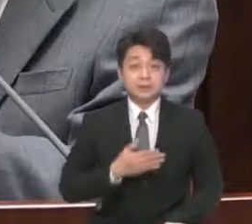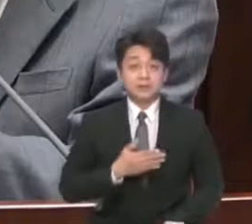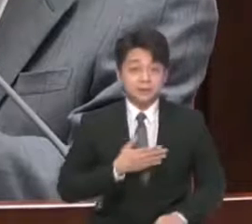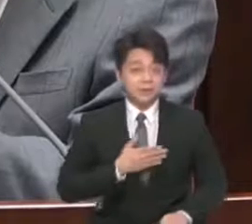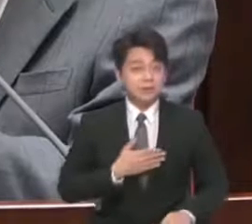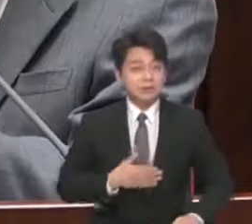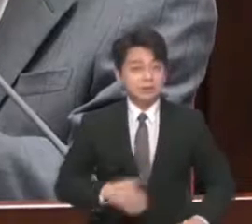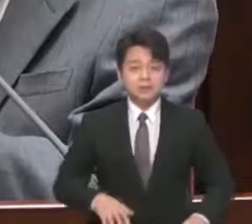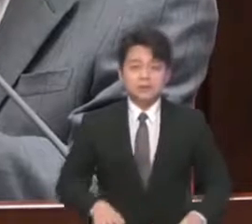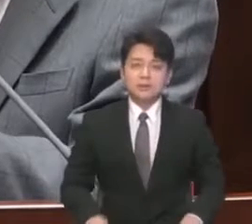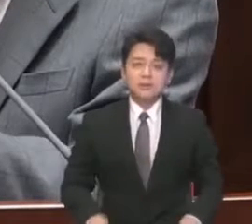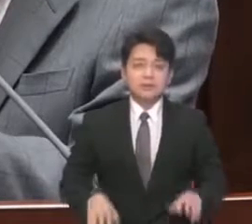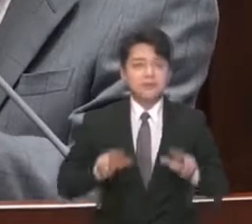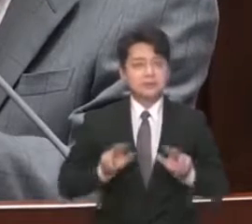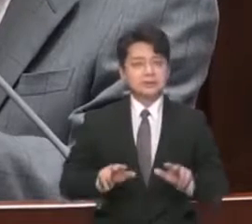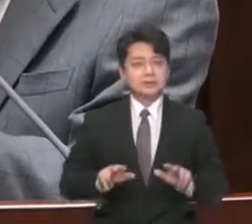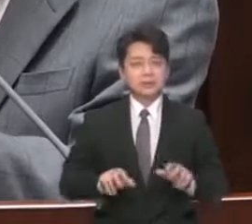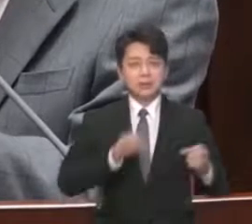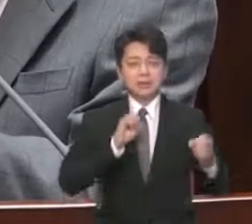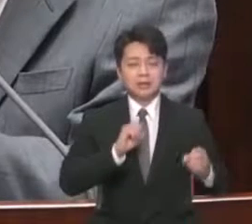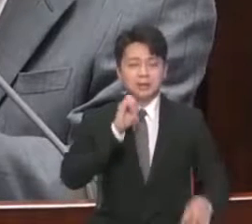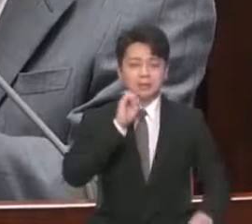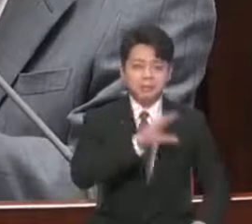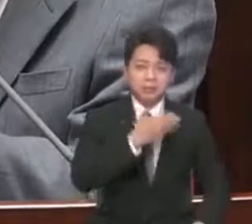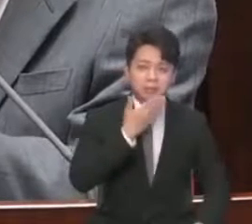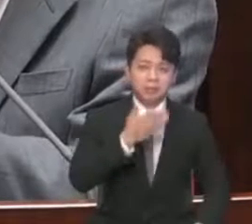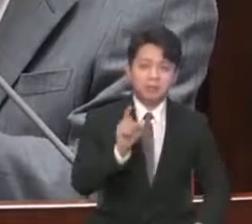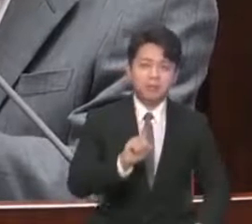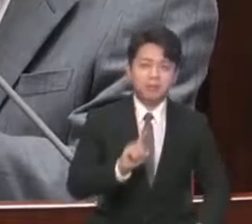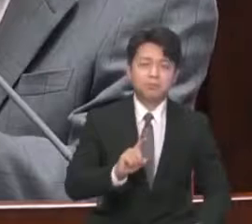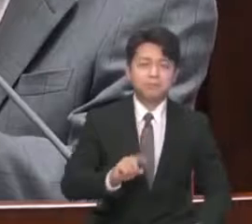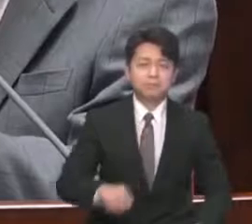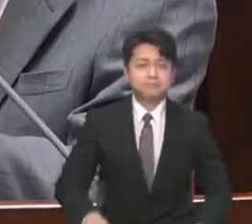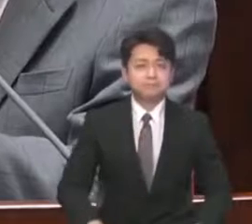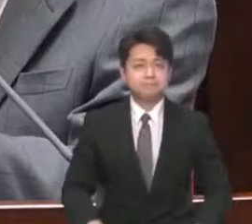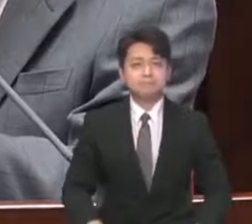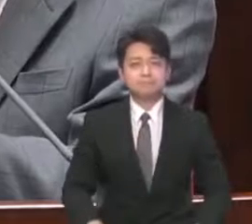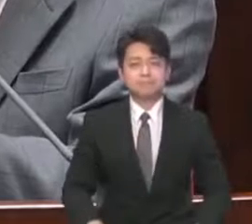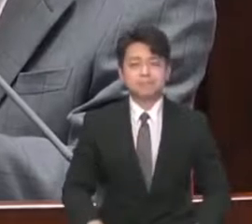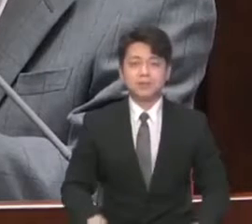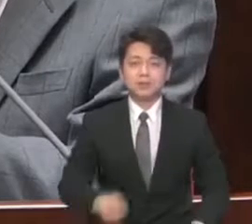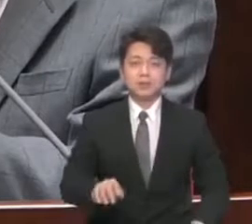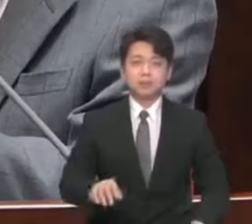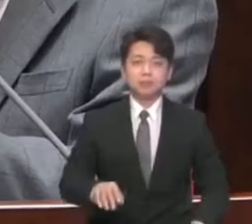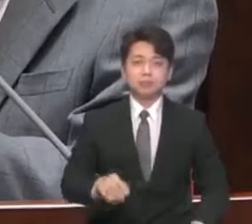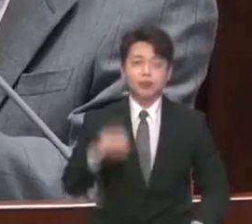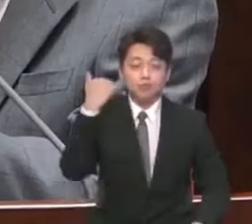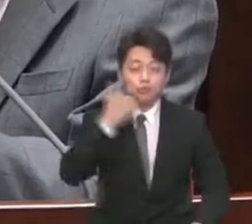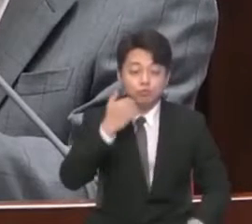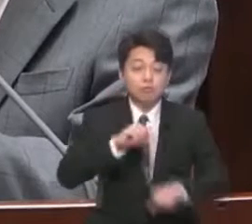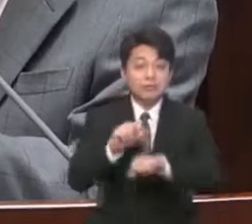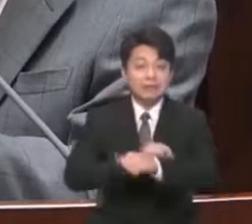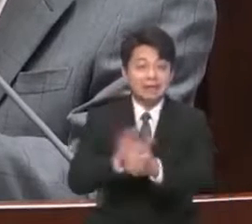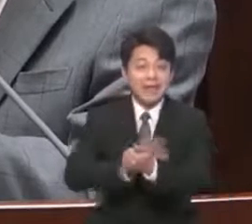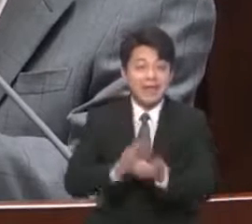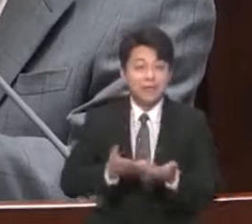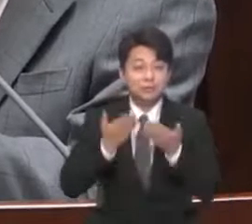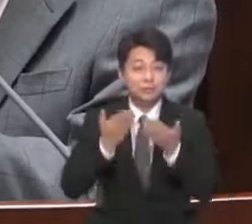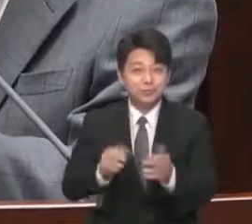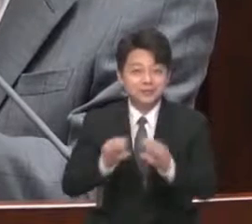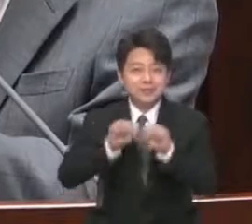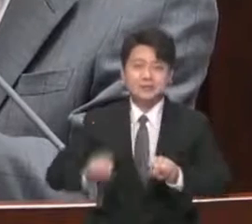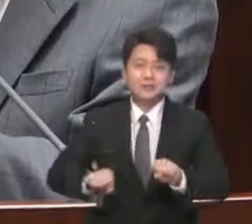제가 이 자리에서 드릴 수 있는 말씀은 어떤 특혜를 주기 위해서 있는 그런 우리 국방부의 운영